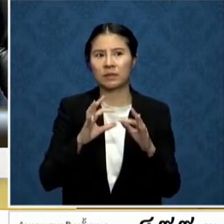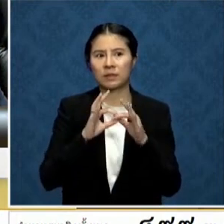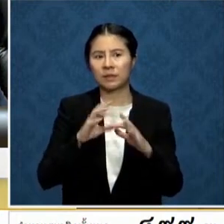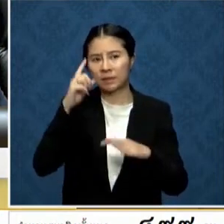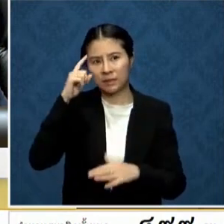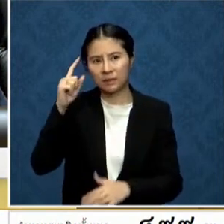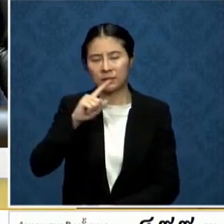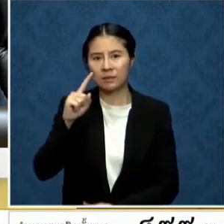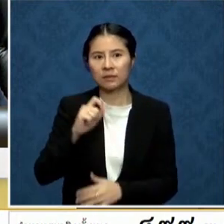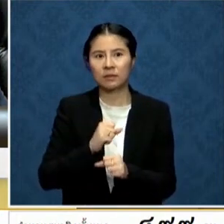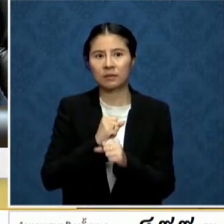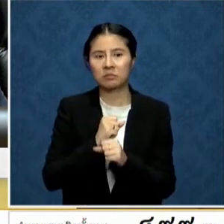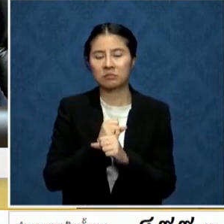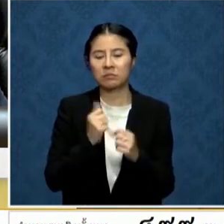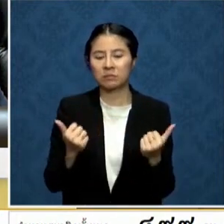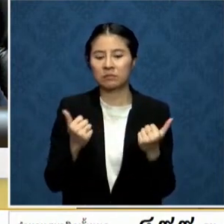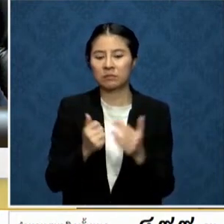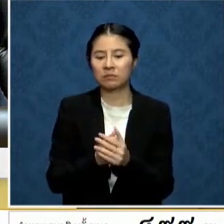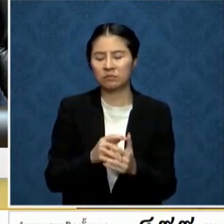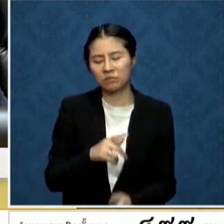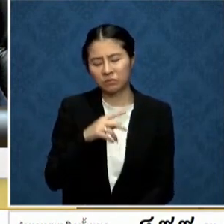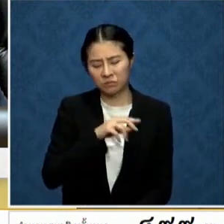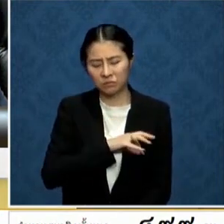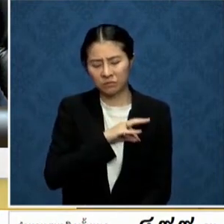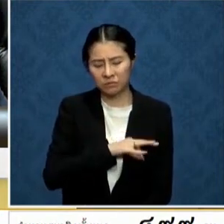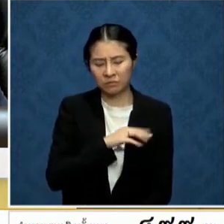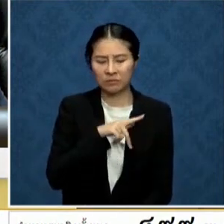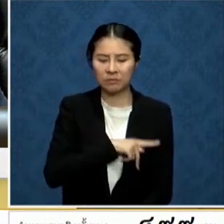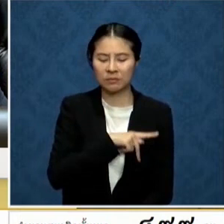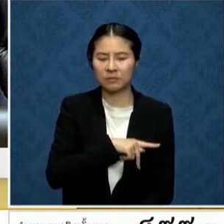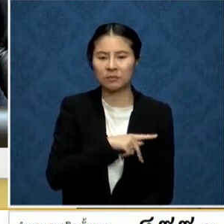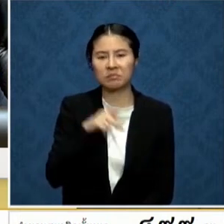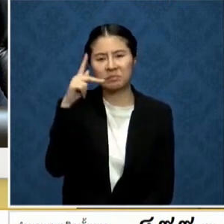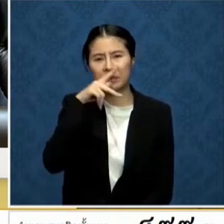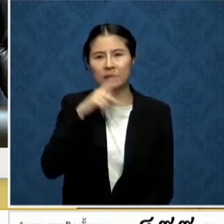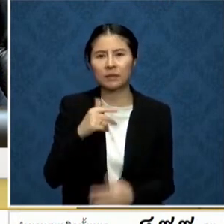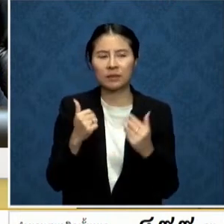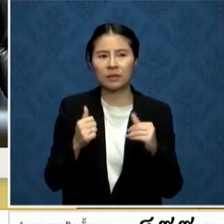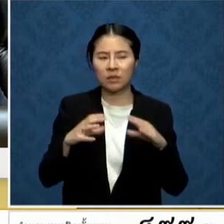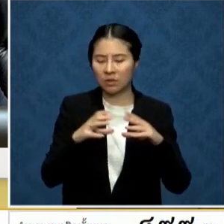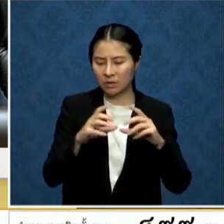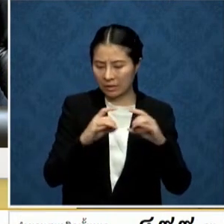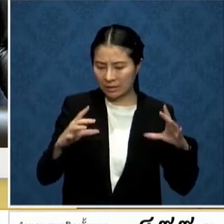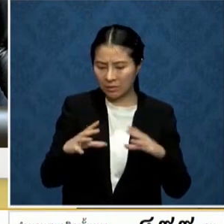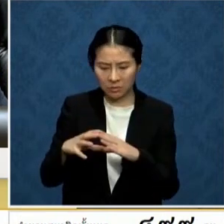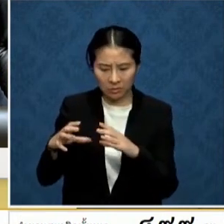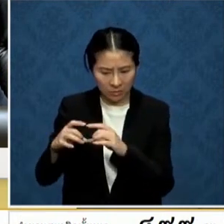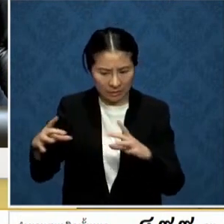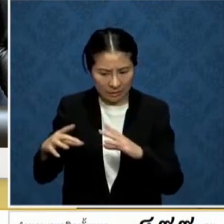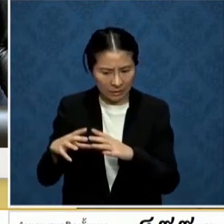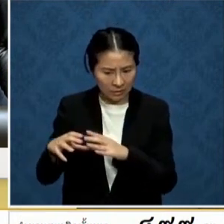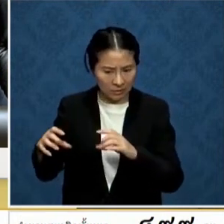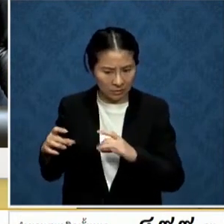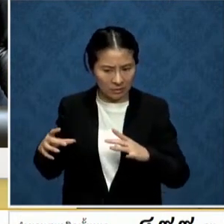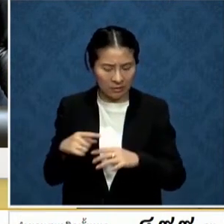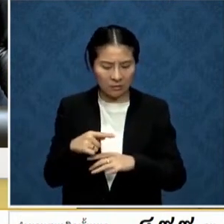คิดอย่างนั้นจริงๆหรอครับตอนนี้ผมแปลกใจมากเหมือนตอนนี้พวกเราเป็นฝ่ายค้านแต่มีฝ่ายค้านของฝ่ายค้านคอยสกัดเรา